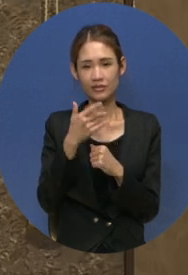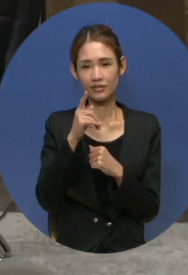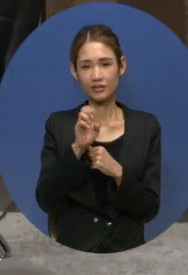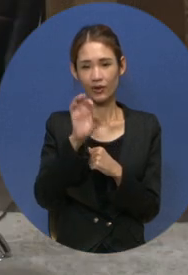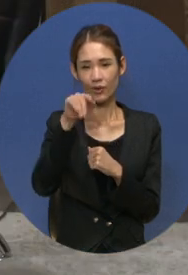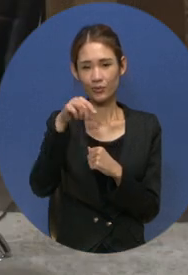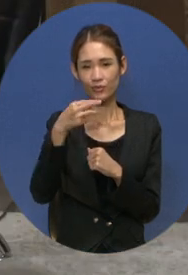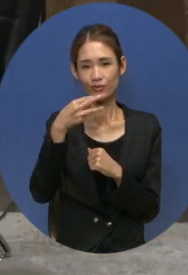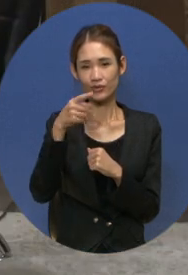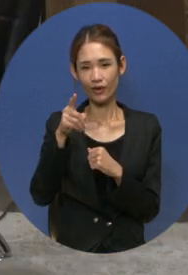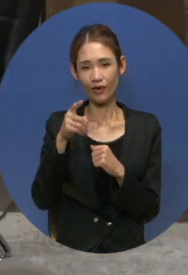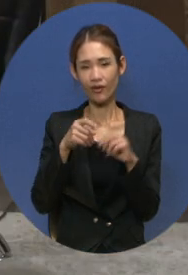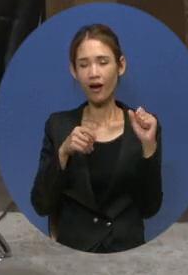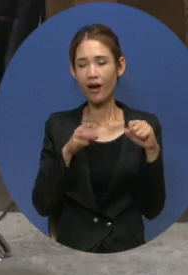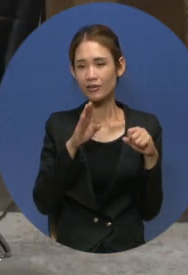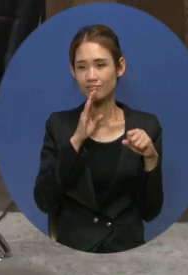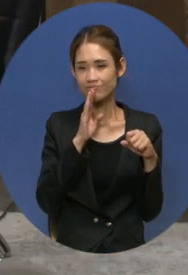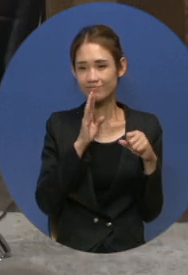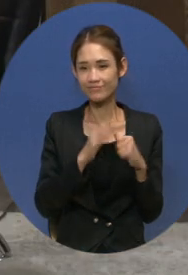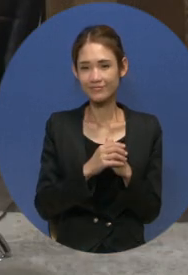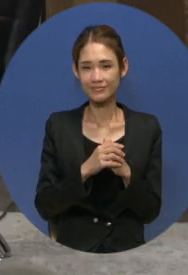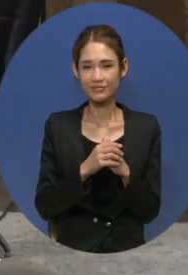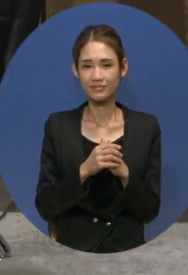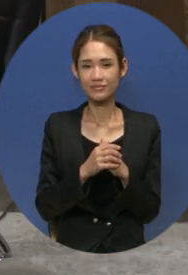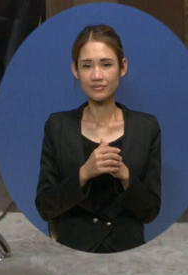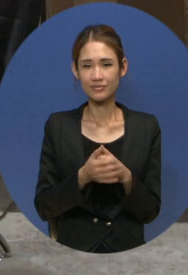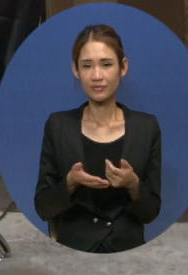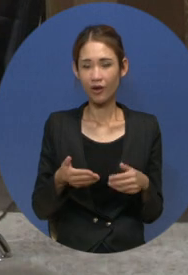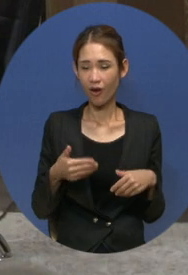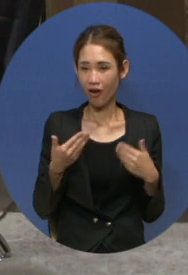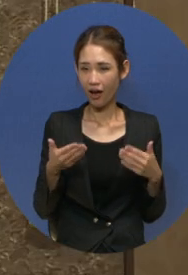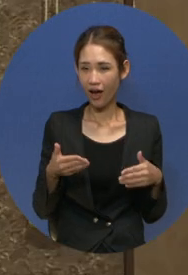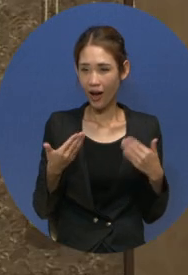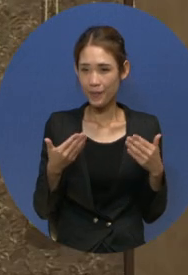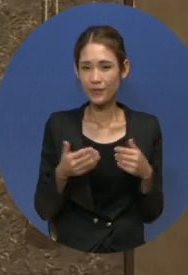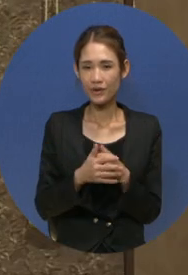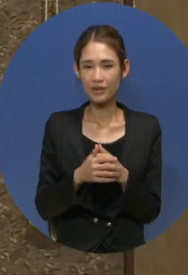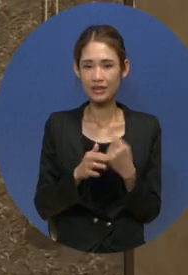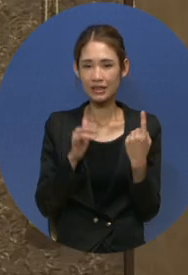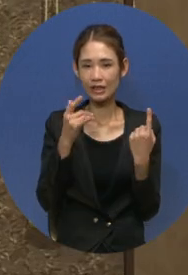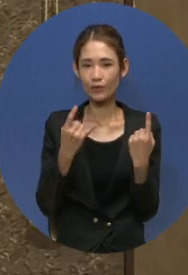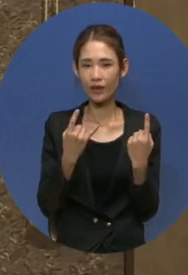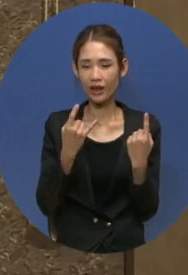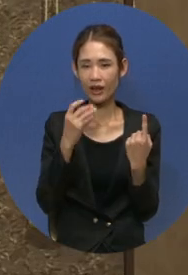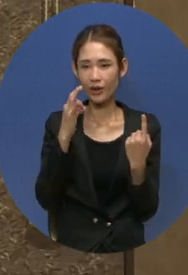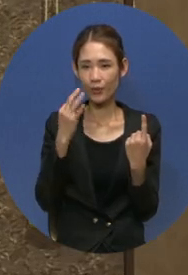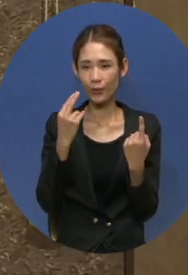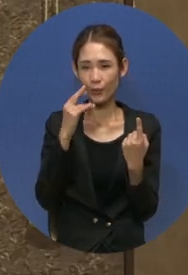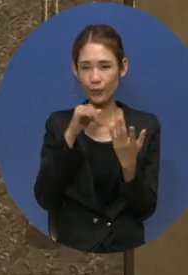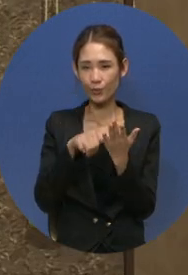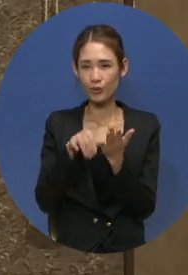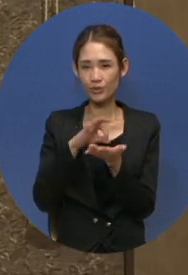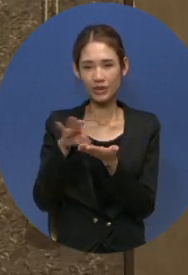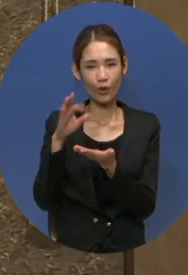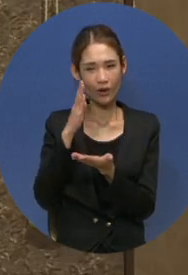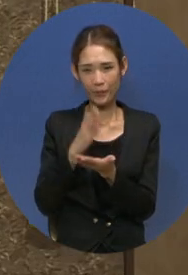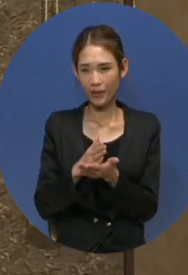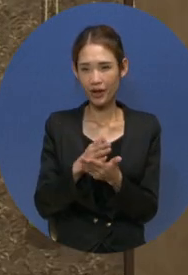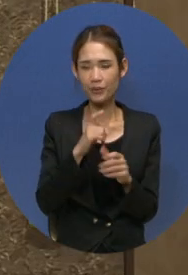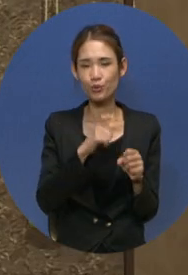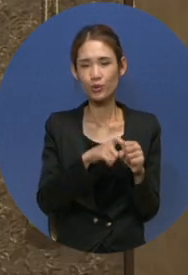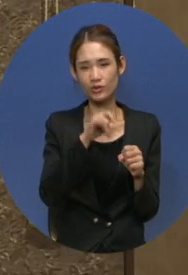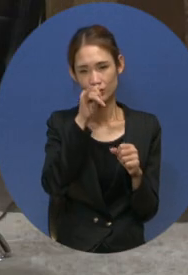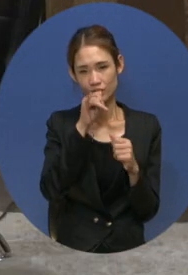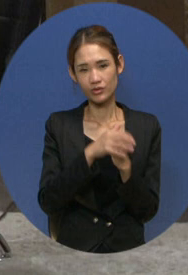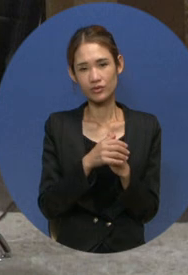텀블러네요. 그렇죠? 일종의 그렇죠. 예, 그래서 이제 일회용품. 굉장히 가볍네요. 일회용품 사용하지 않게 하는 그런 목적도 있고요. 네.